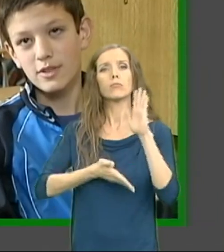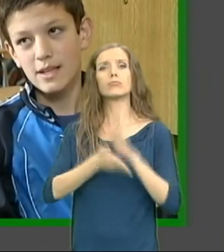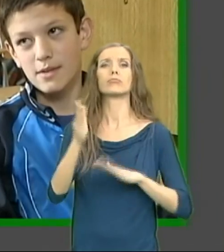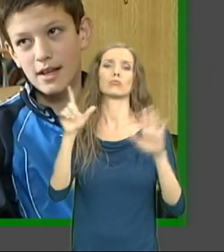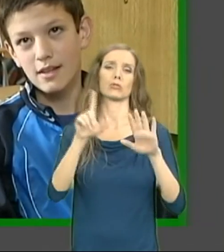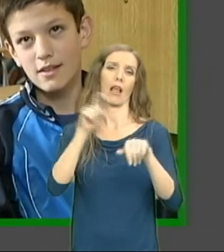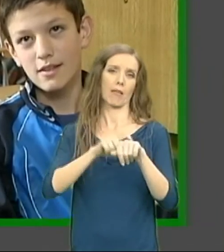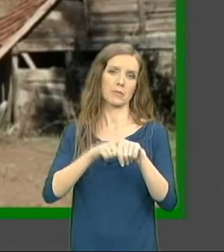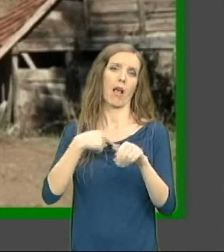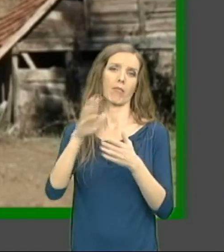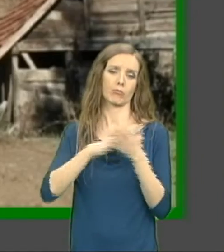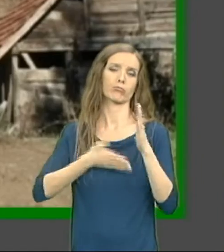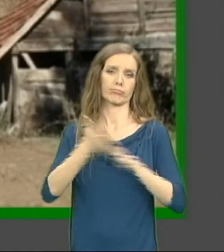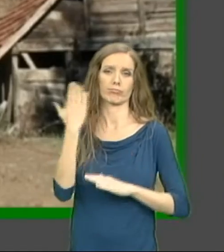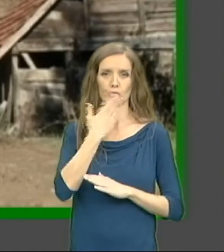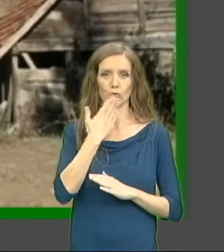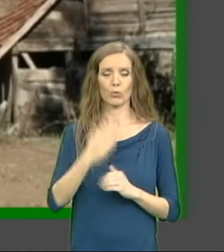oko 7 sati.